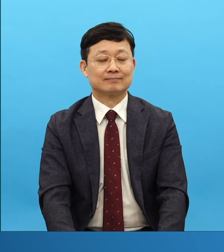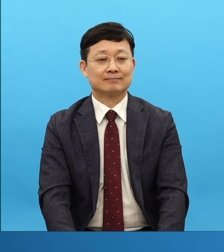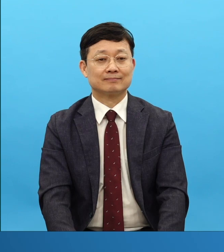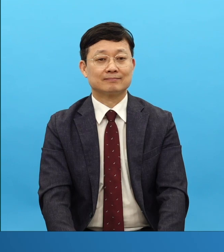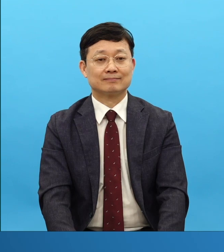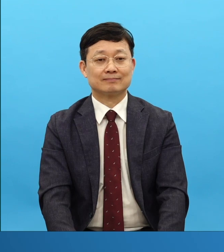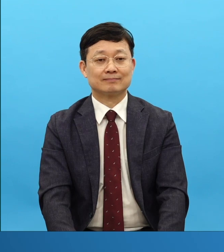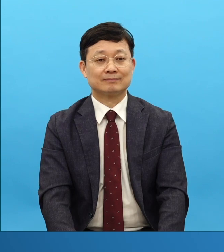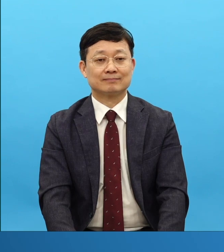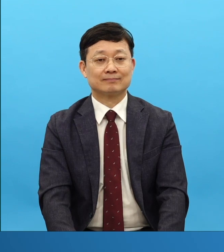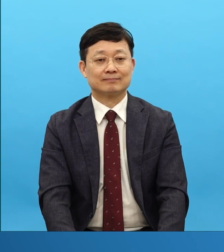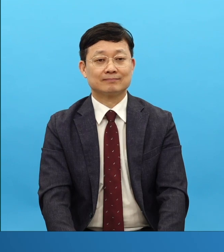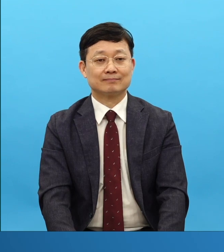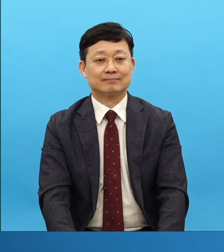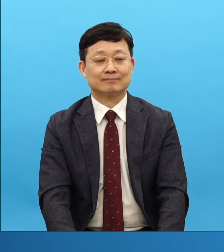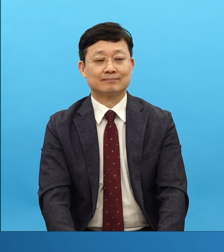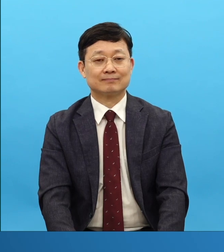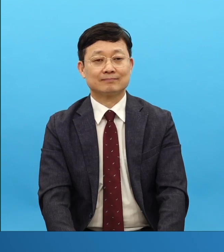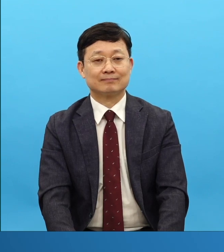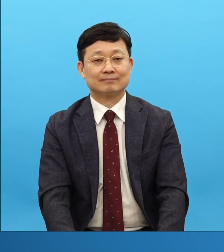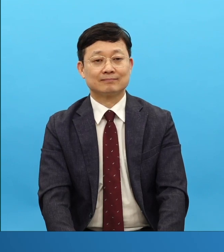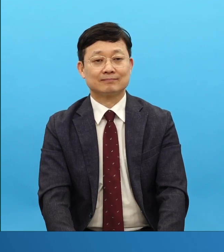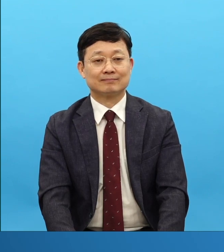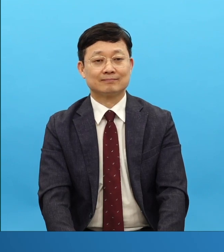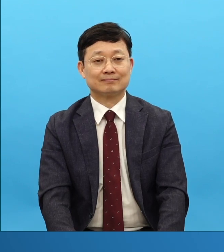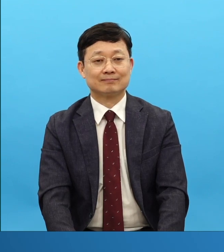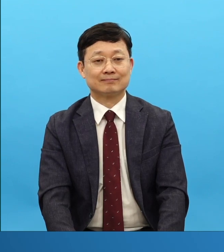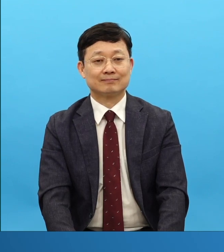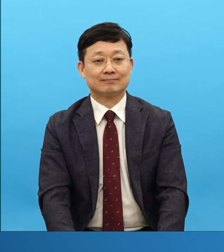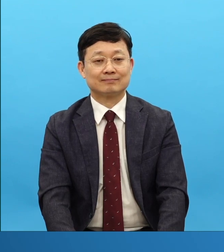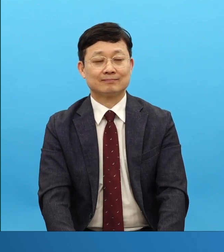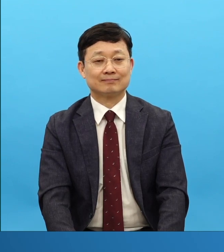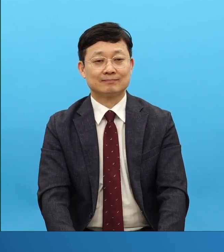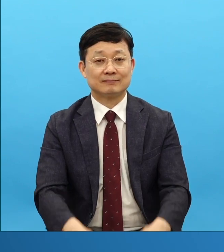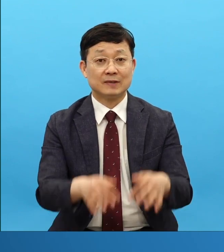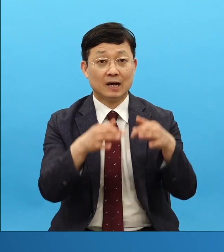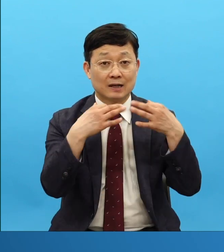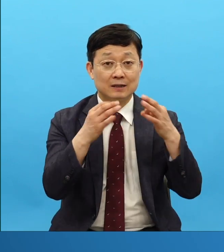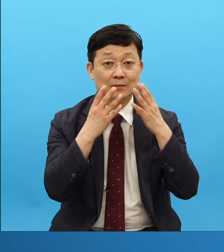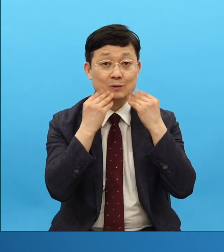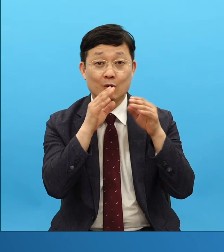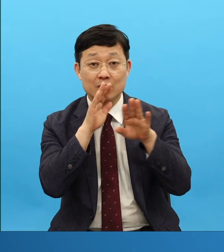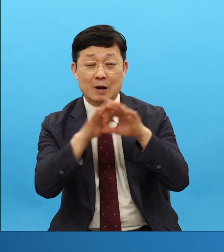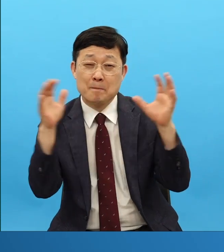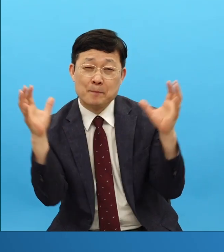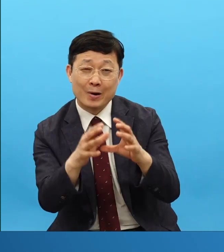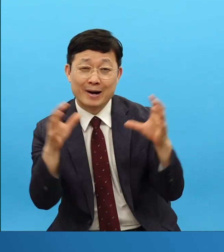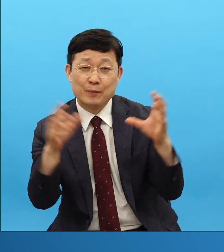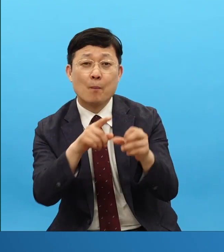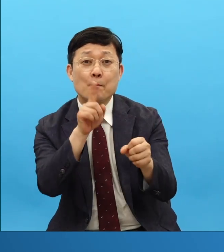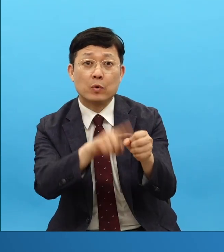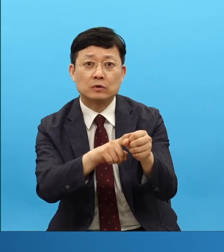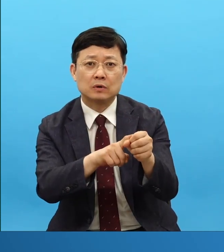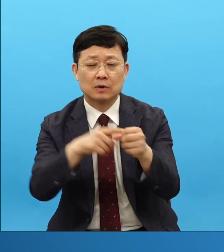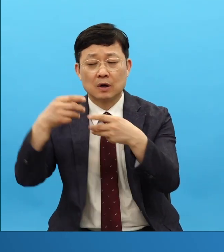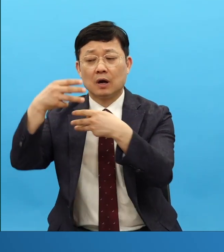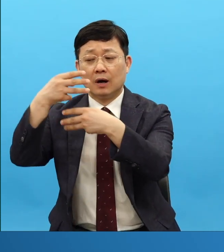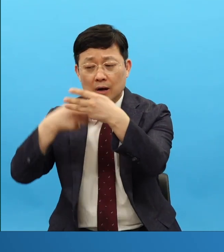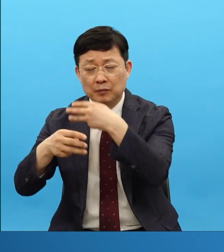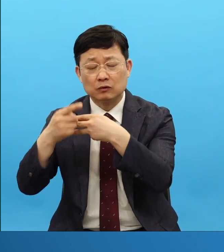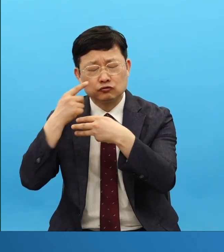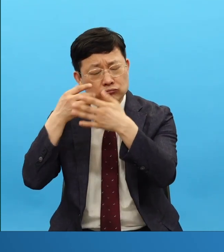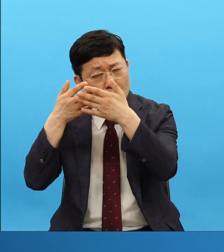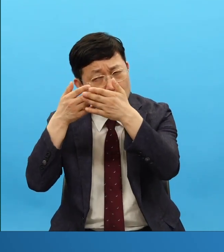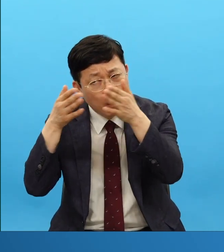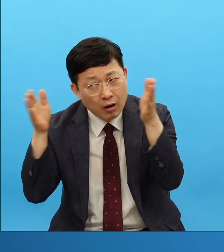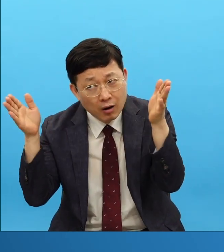이렇게 정해서 모이라고 하는 거는 렘넌트에게 많은 눈을 열어줘야 되기 때문에 그래서 모이라는 겁니다. And I'm